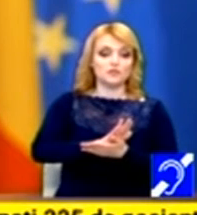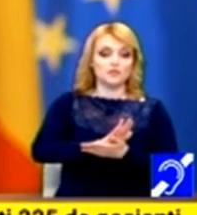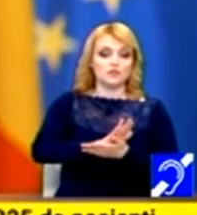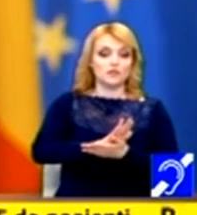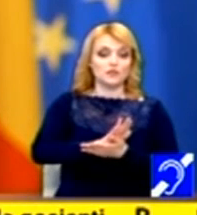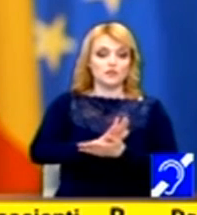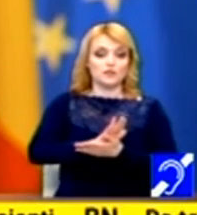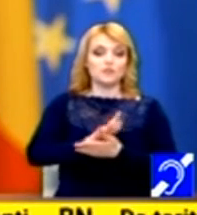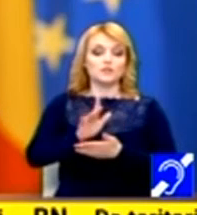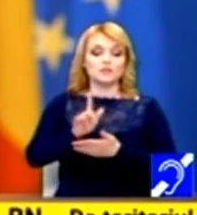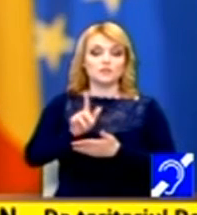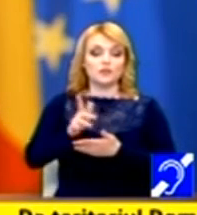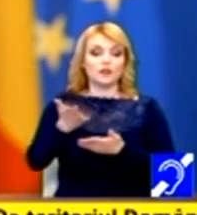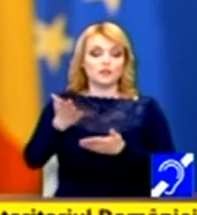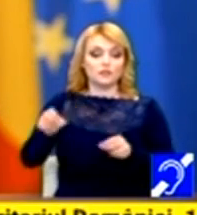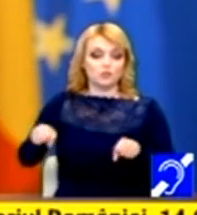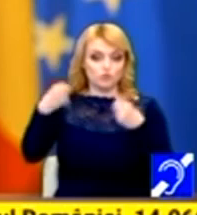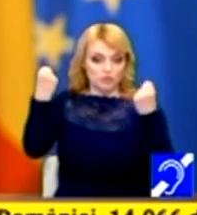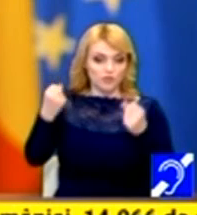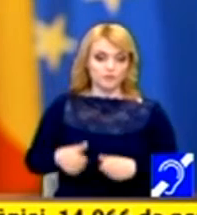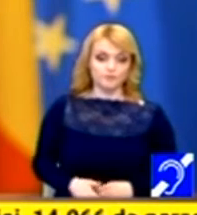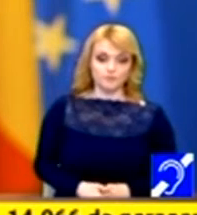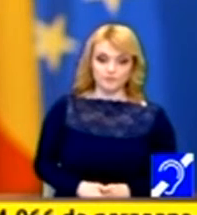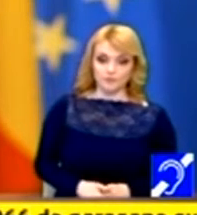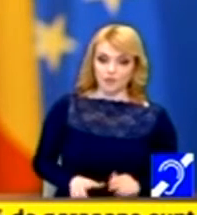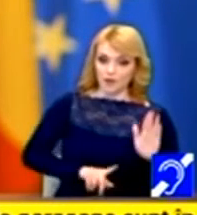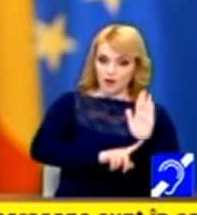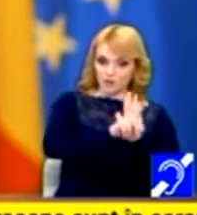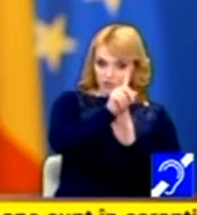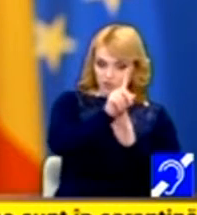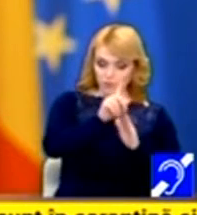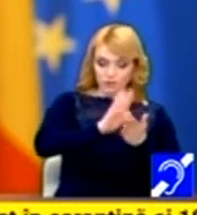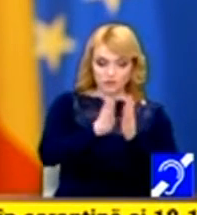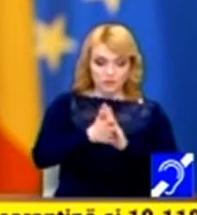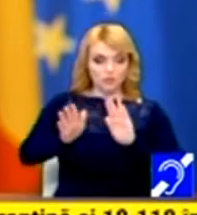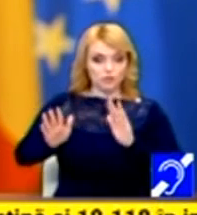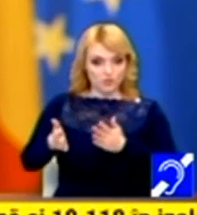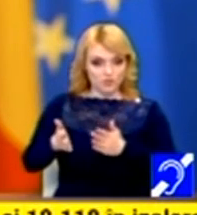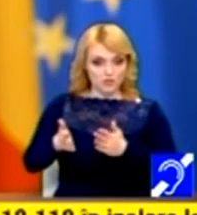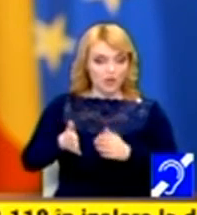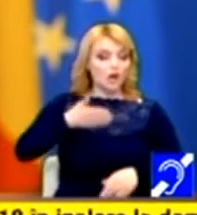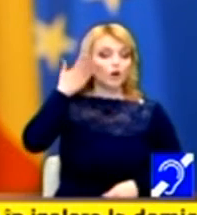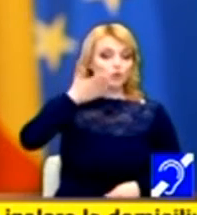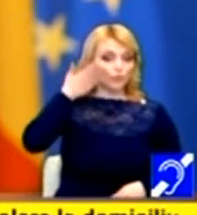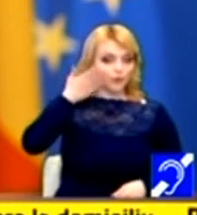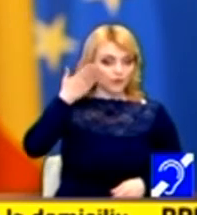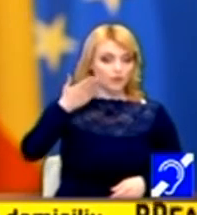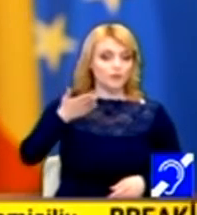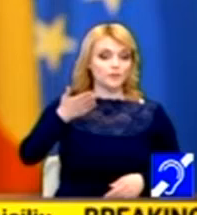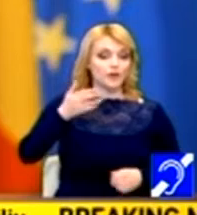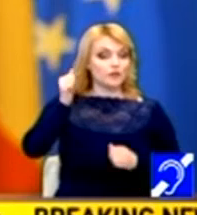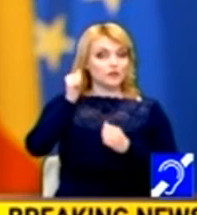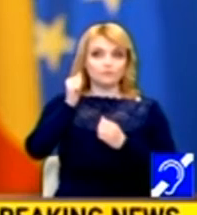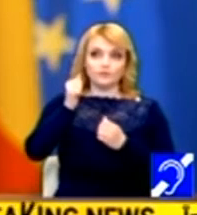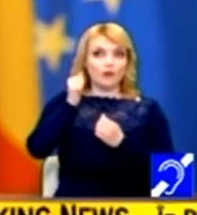în sectorul de tratament intensiv. La începutul stării de urgență, în România, capacitatea